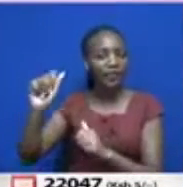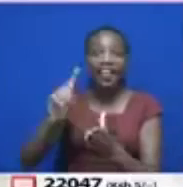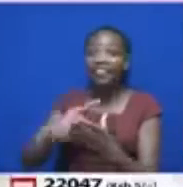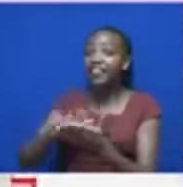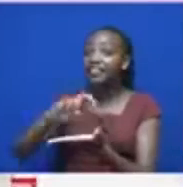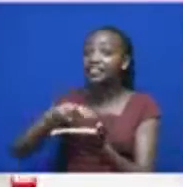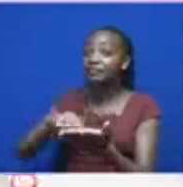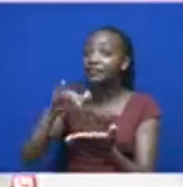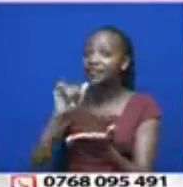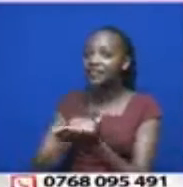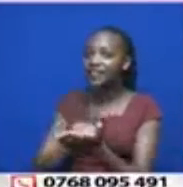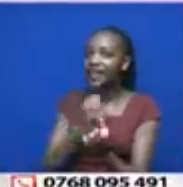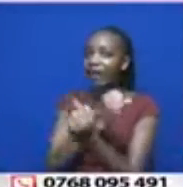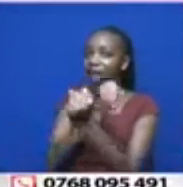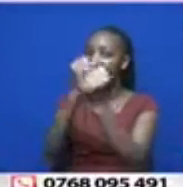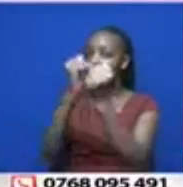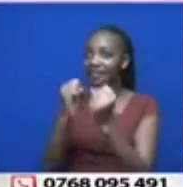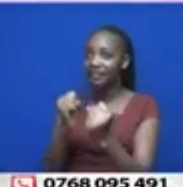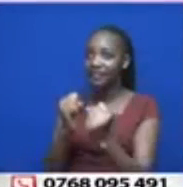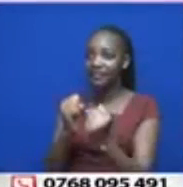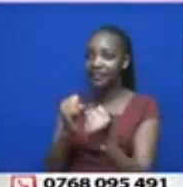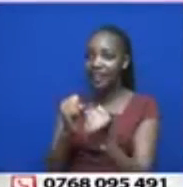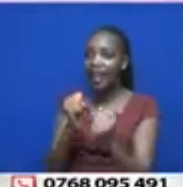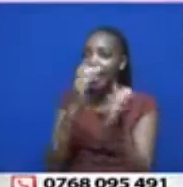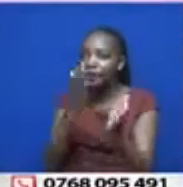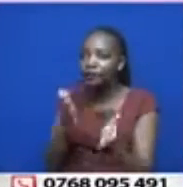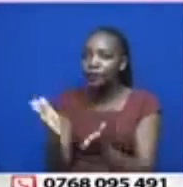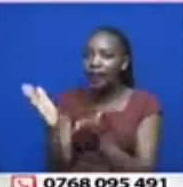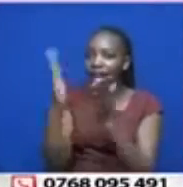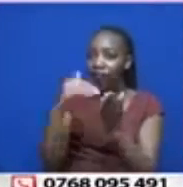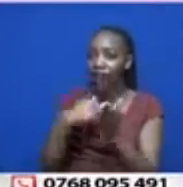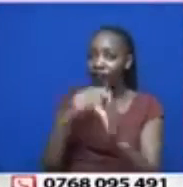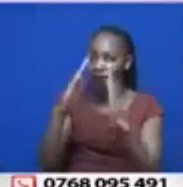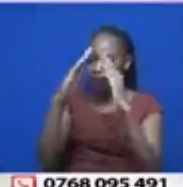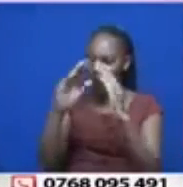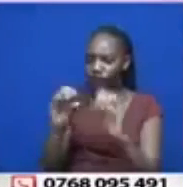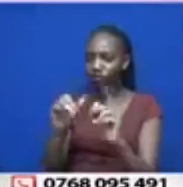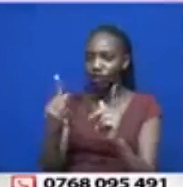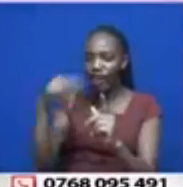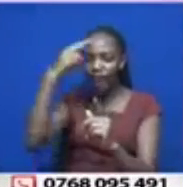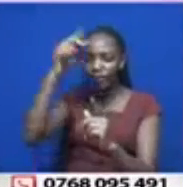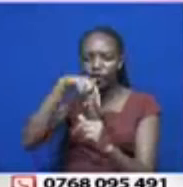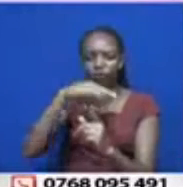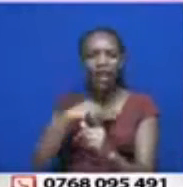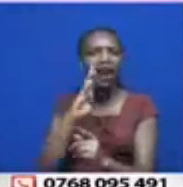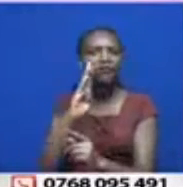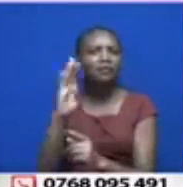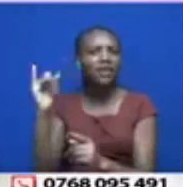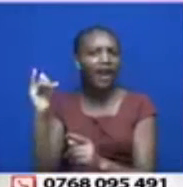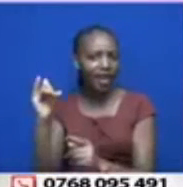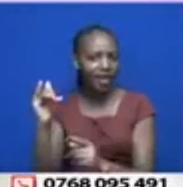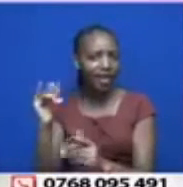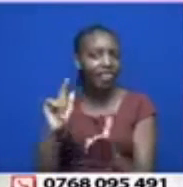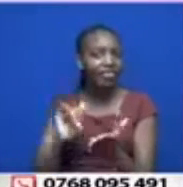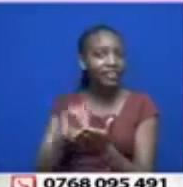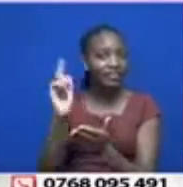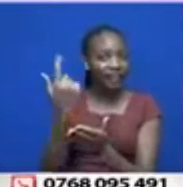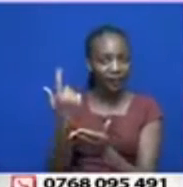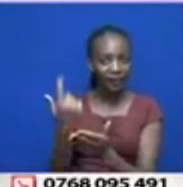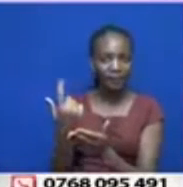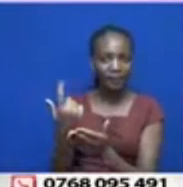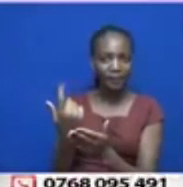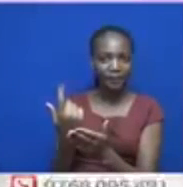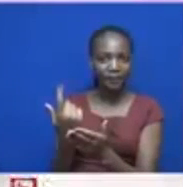Inamaanisha rais anaweka nyumba yake in order kwa sababu kuna swala la BBI linalokuja. Na BBI ile